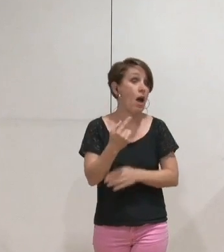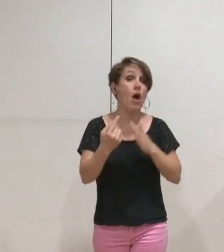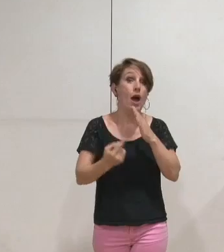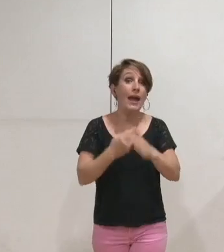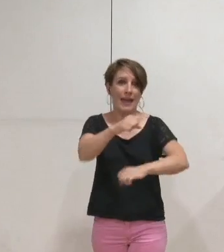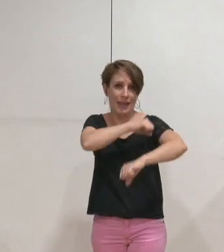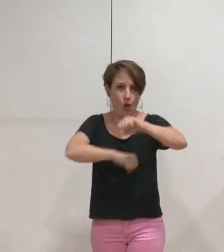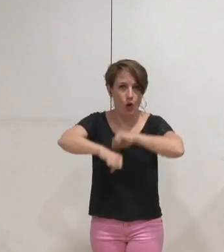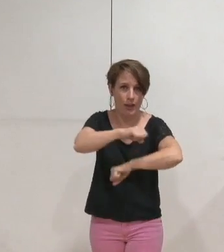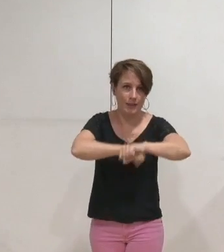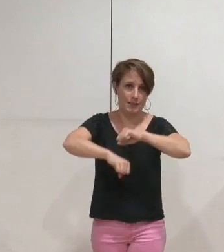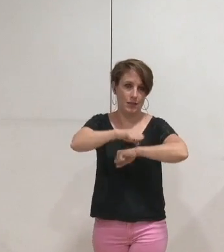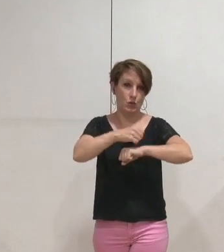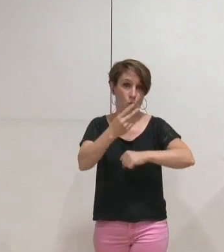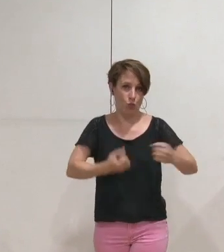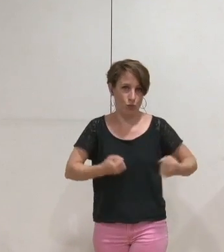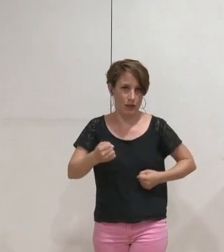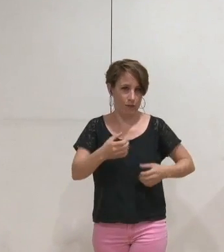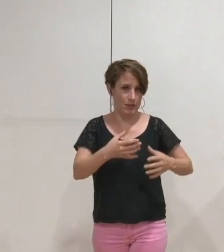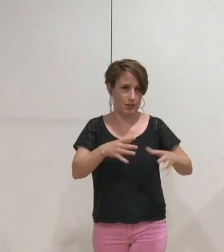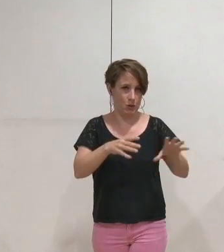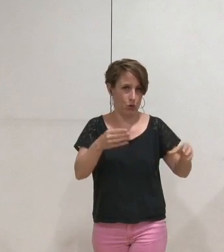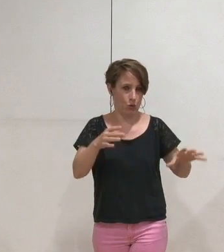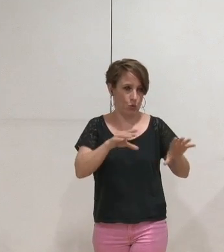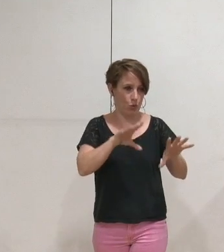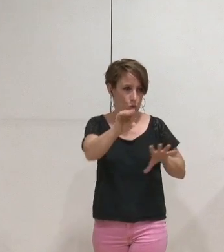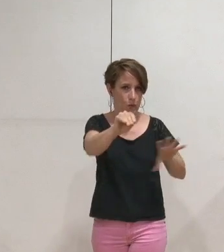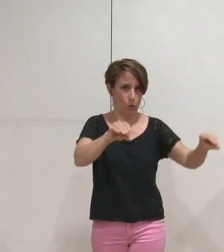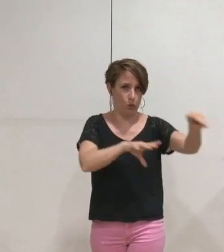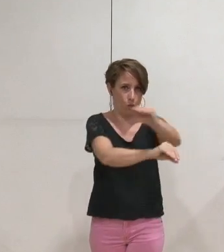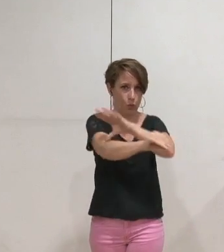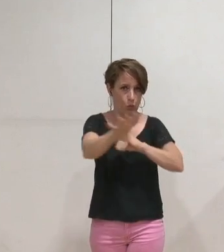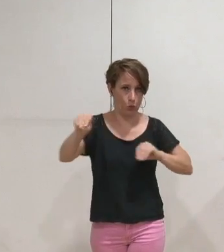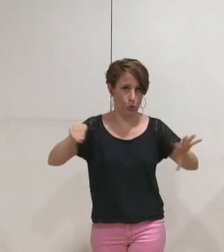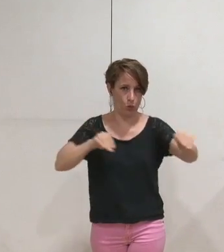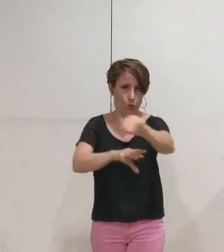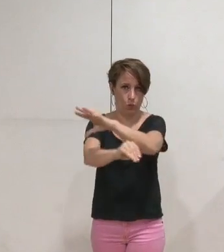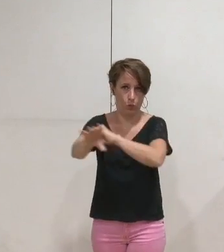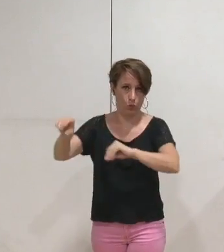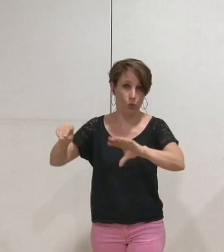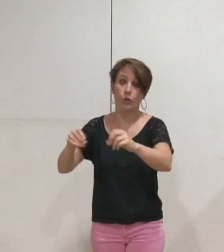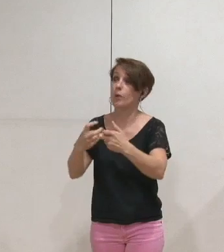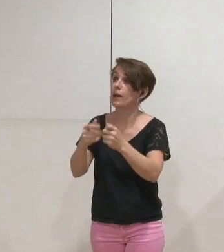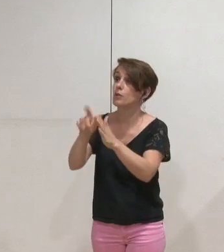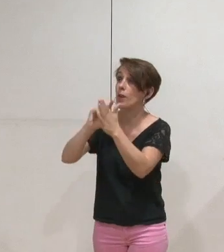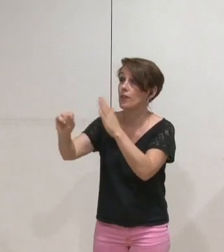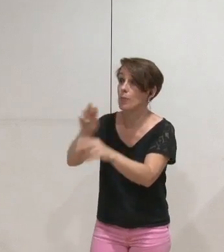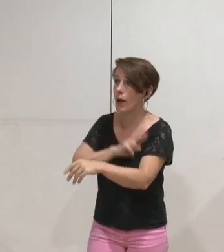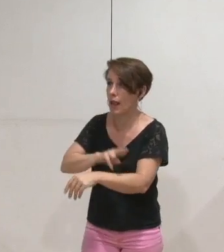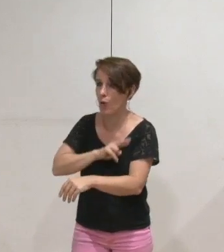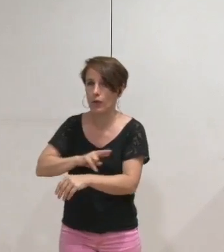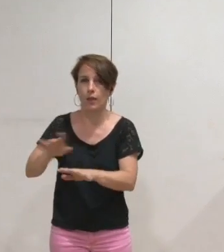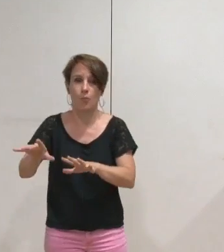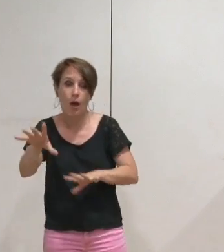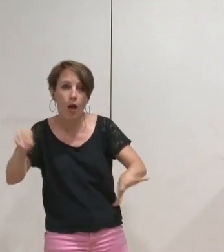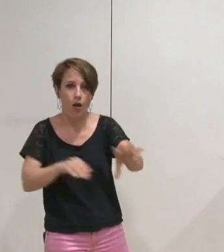redéploiement des effectifs au fur et à mesure que des départs à la retraite sont constatés et